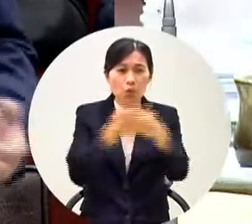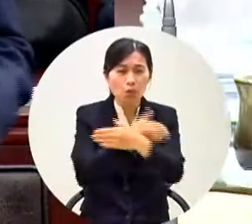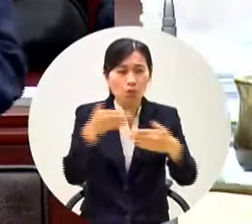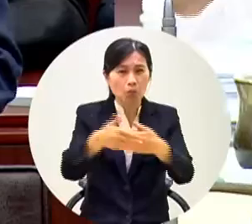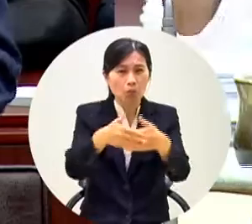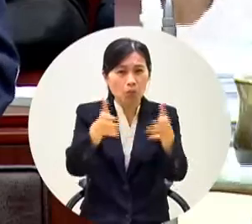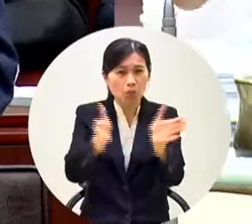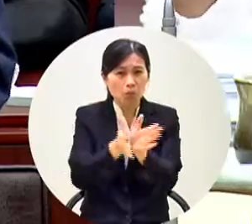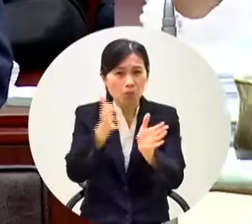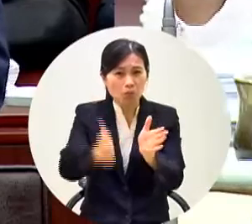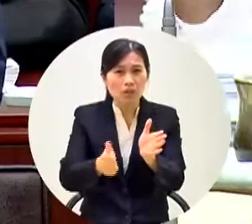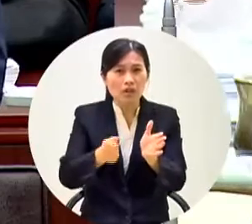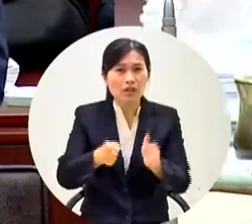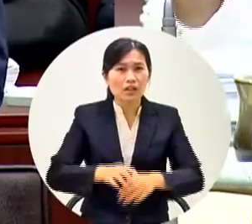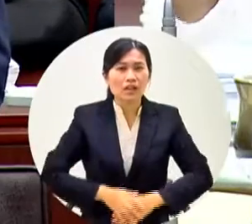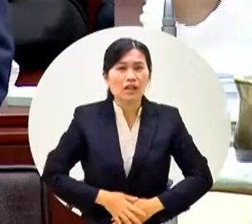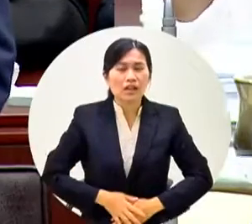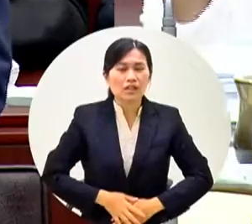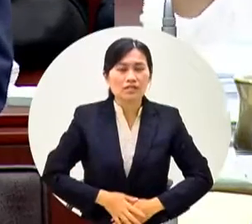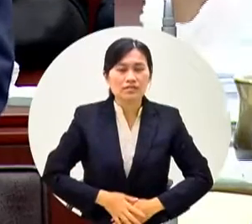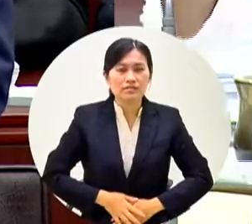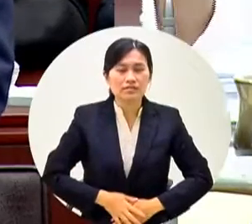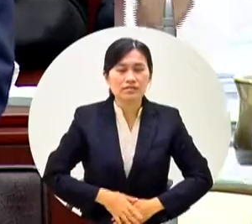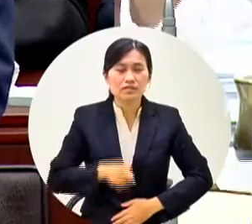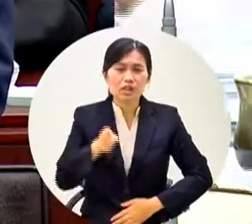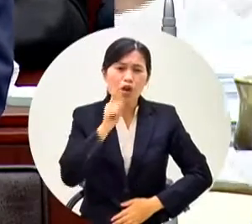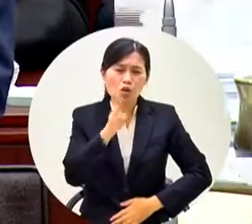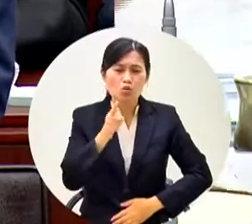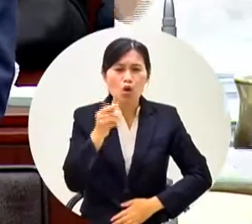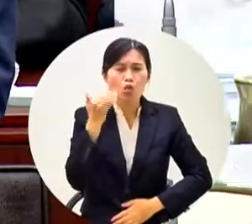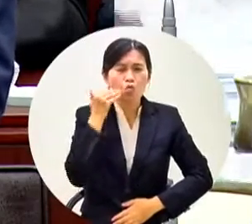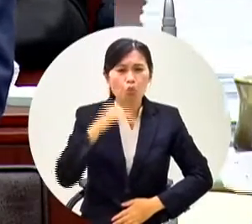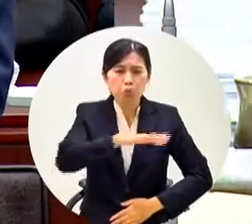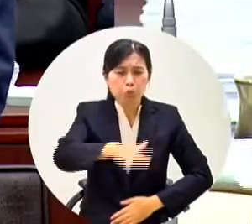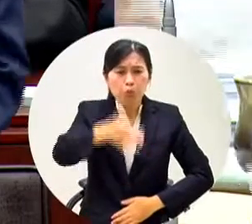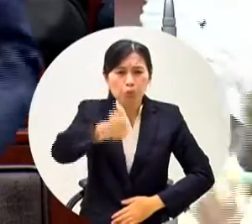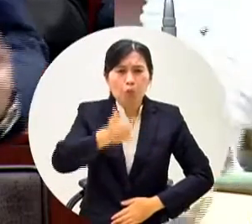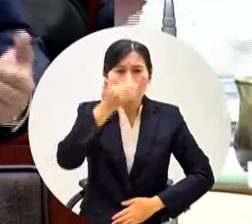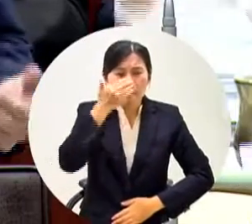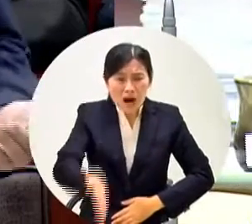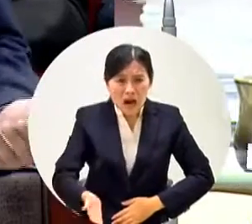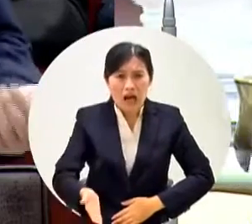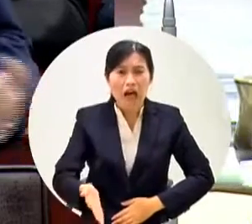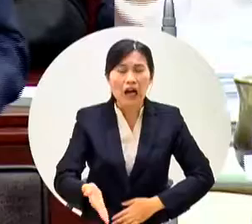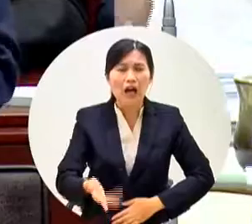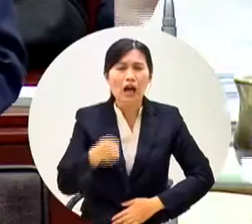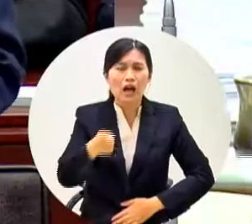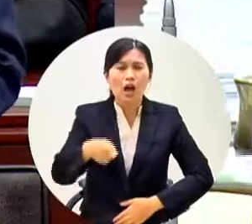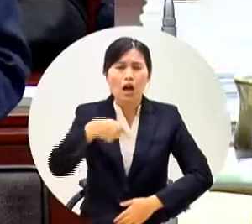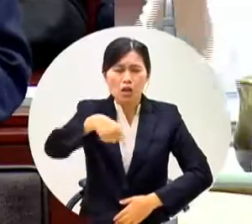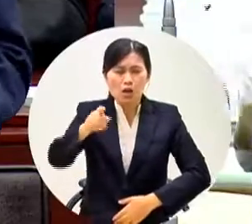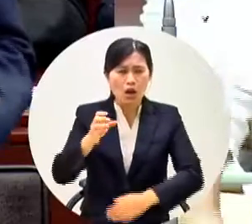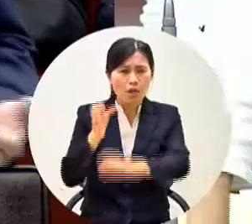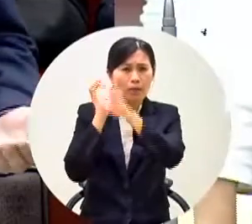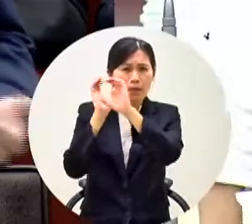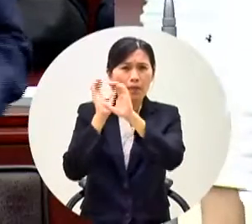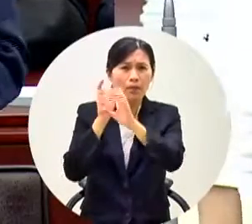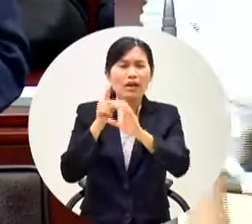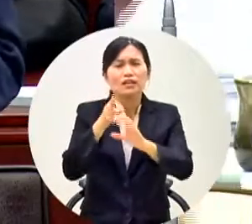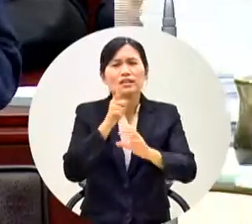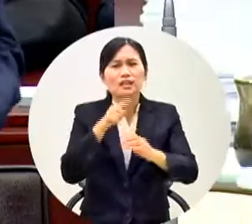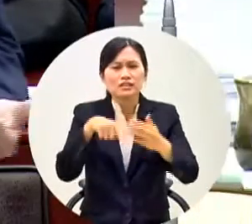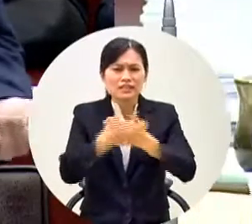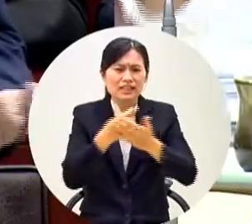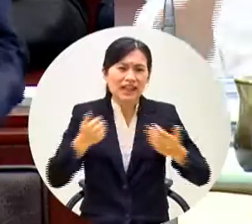不要把政治弄得那麼嚴肅韓市長說他總統沒條他要去賣搖搖兵這是一種政治幽默他要回來